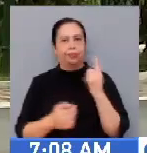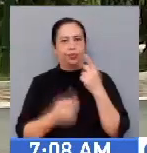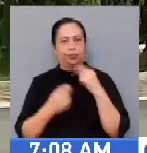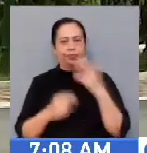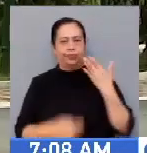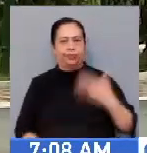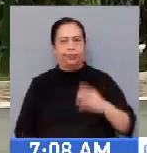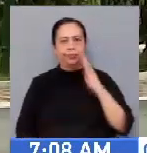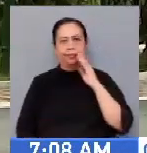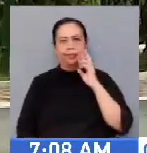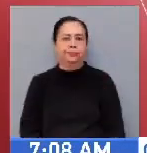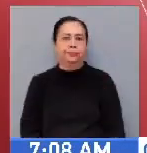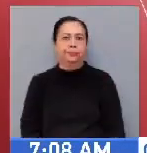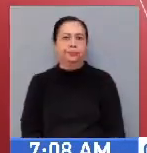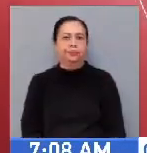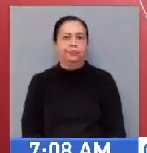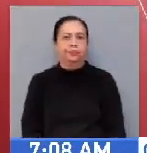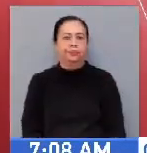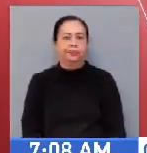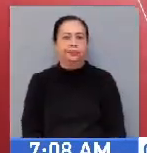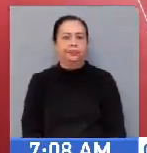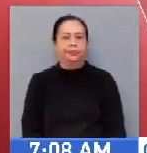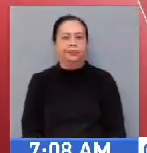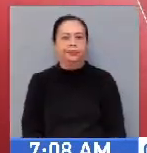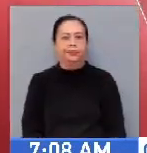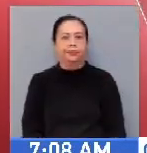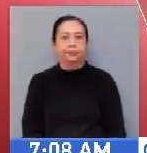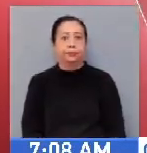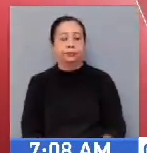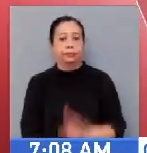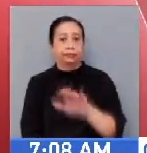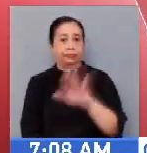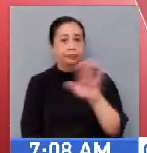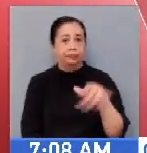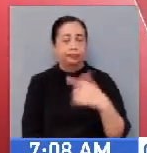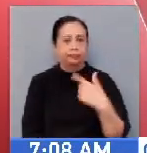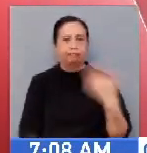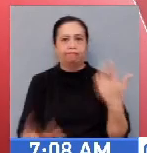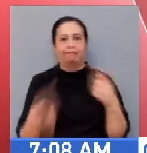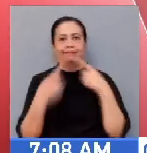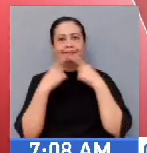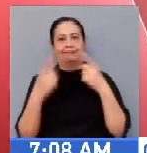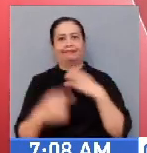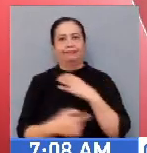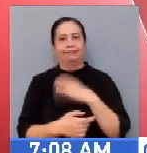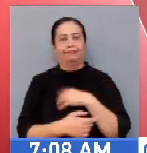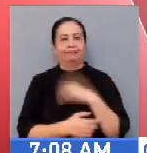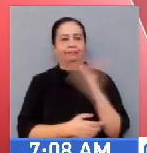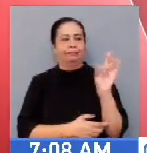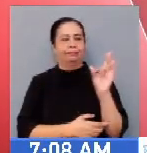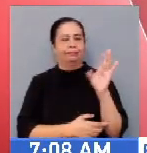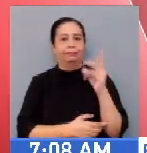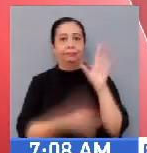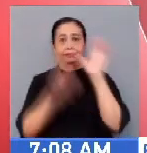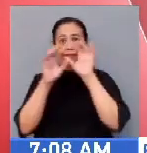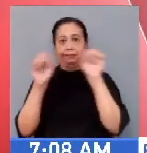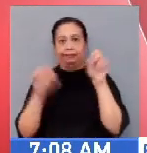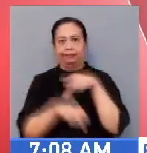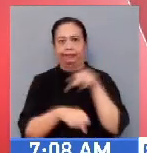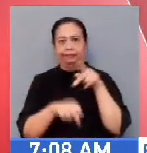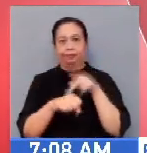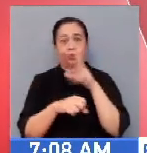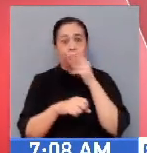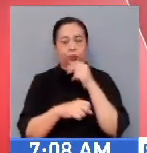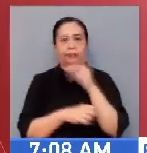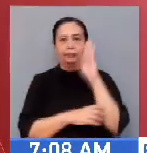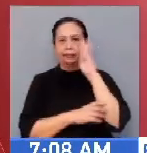buong puso para sa Pilipino. Mga kapuso, naiproklama na ng Kongreso ang 17th Pangulo ng Pilipinas, si President-elect Ferdinand